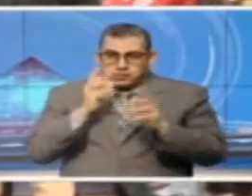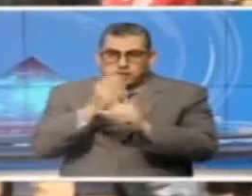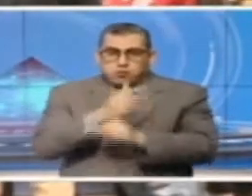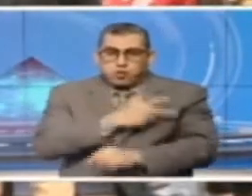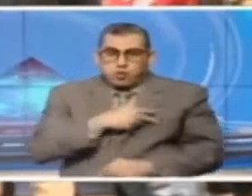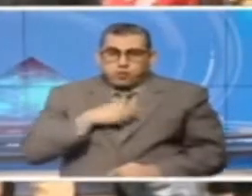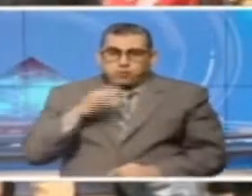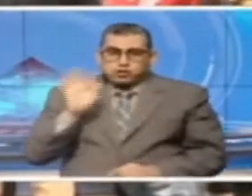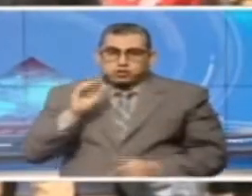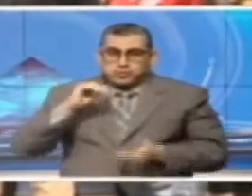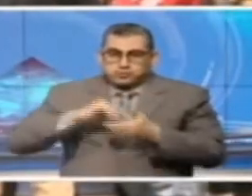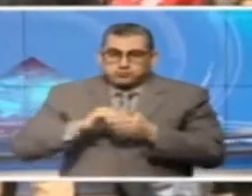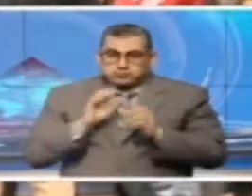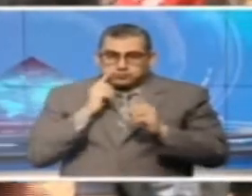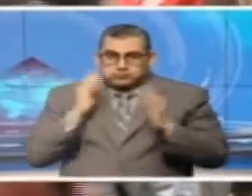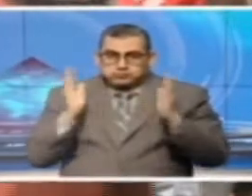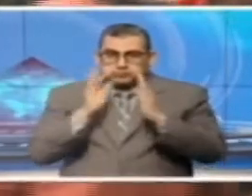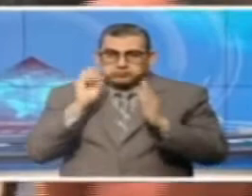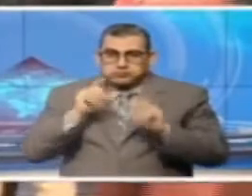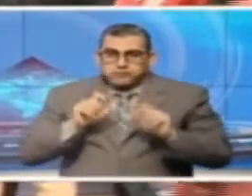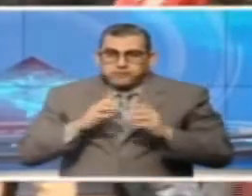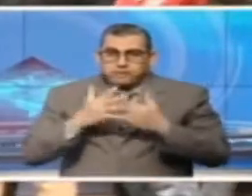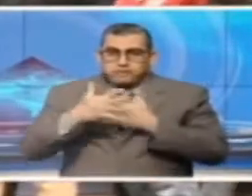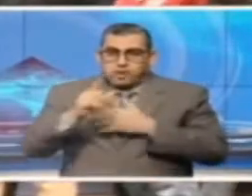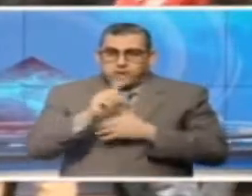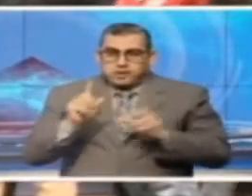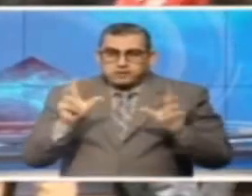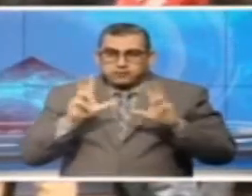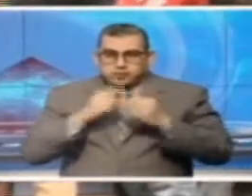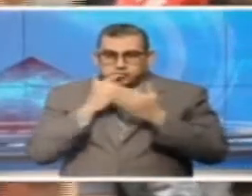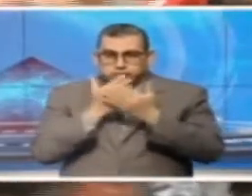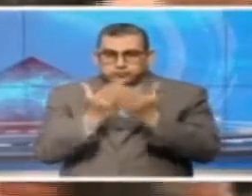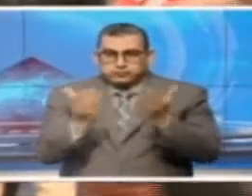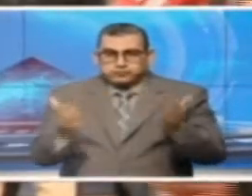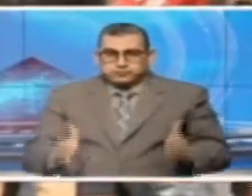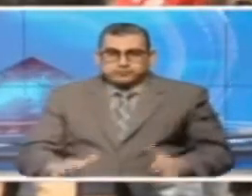وشعبا بمواجهة المرض ومنع انتشاره. محمد حلمي، التلفزيون المصري.